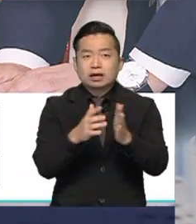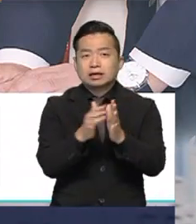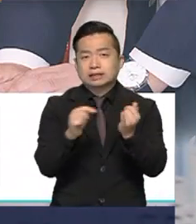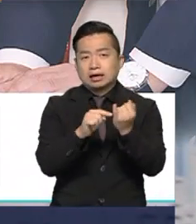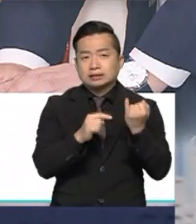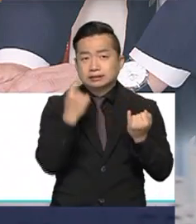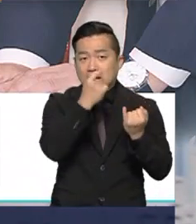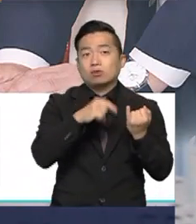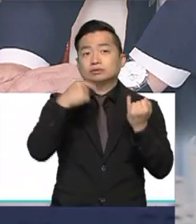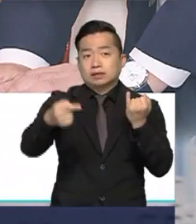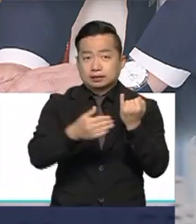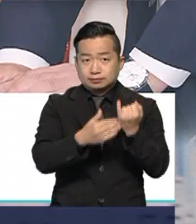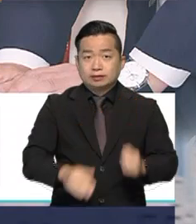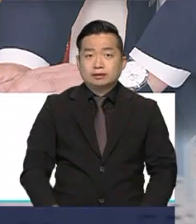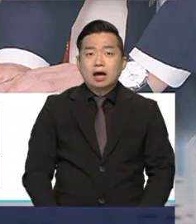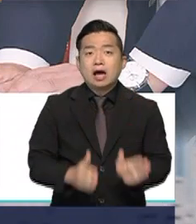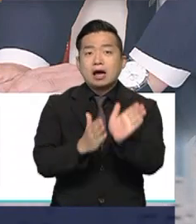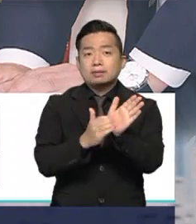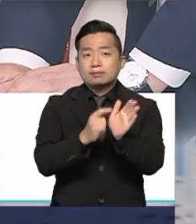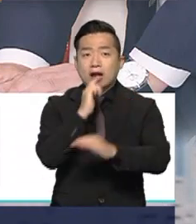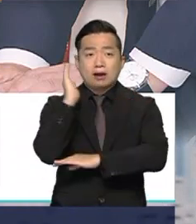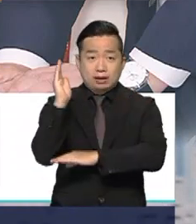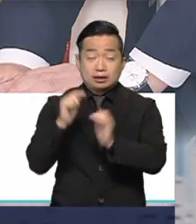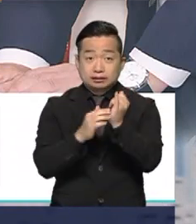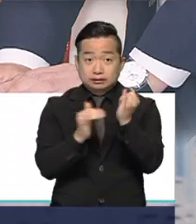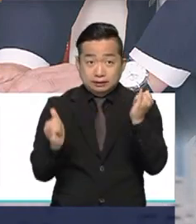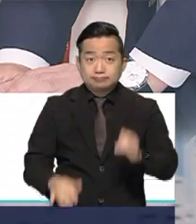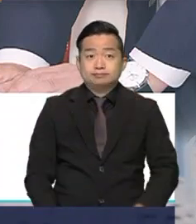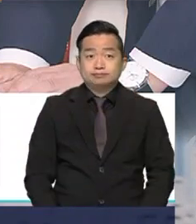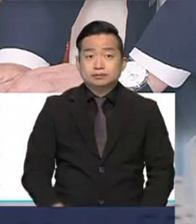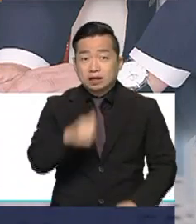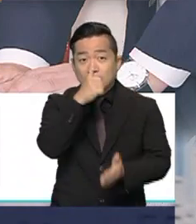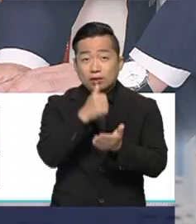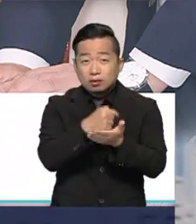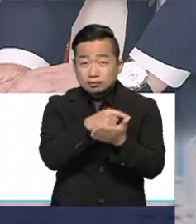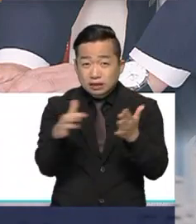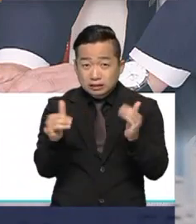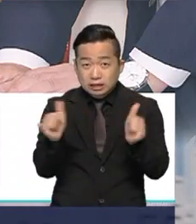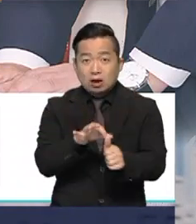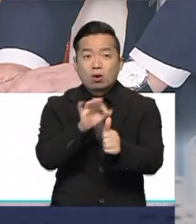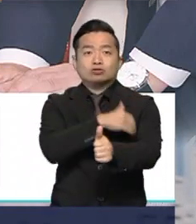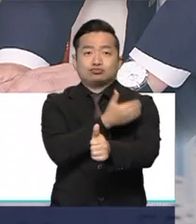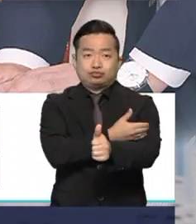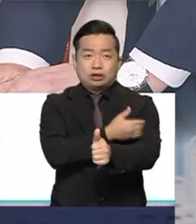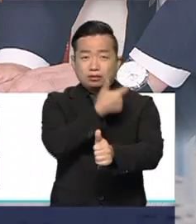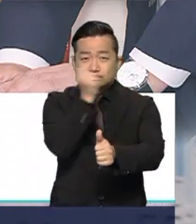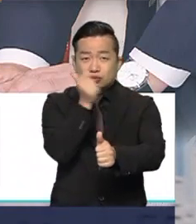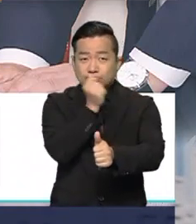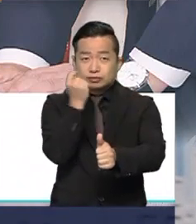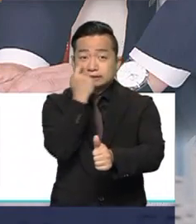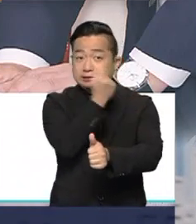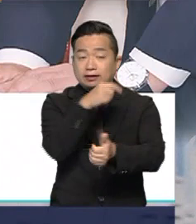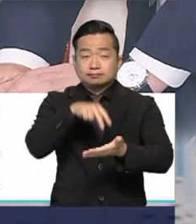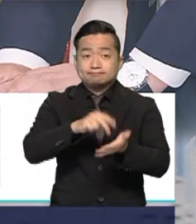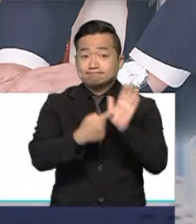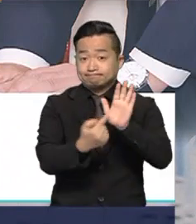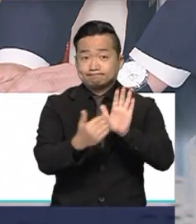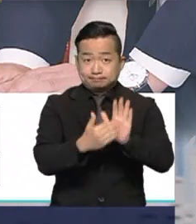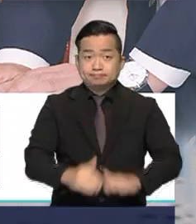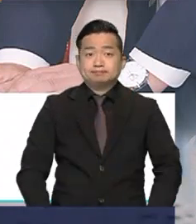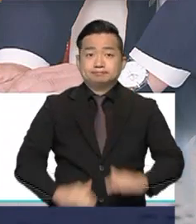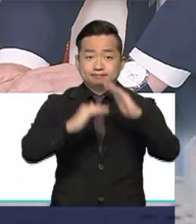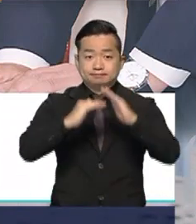참고인으로 출석했습니다. 비공개로 발언한 피해자는 범죄 피해자 권리구제에 미흡함을 직접